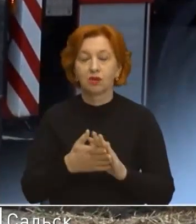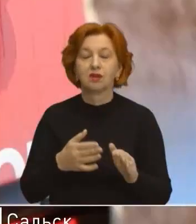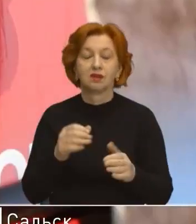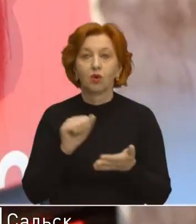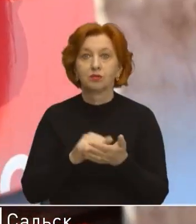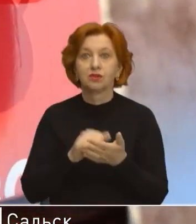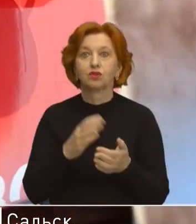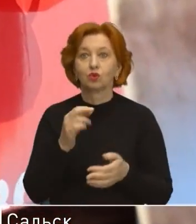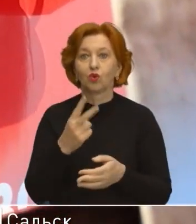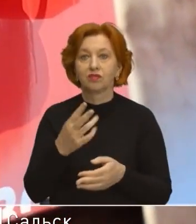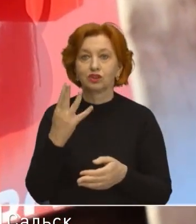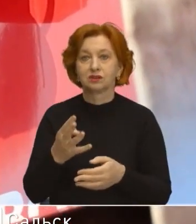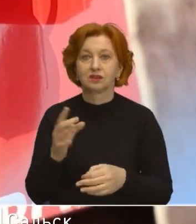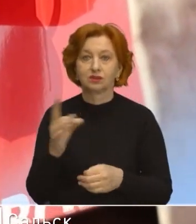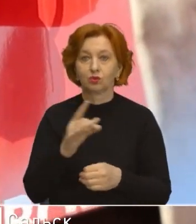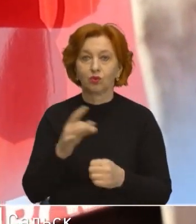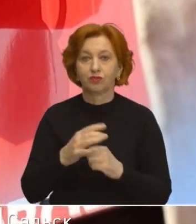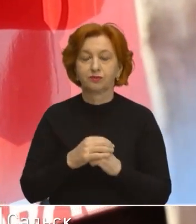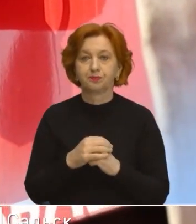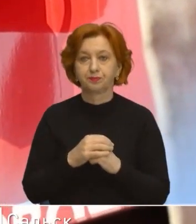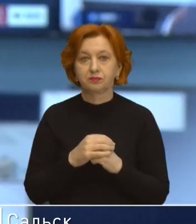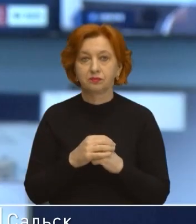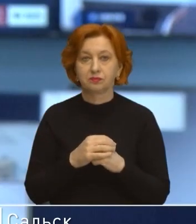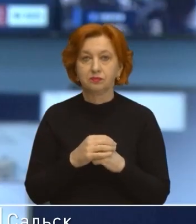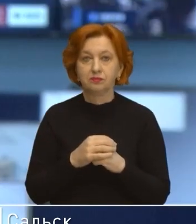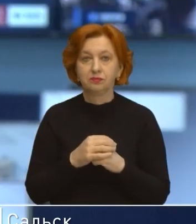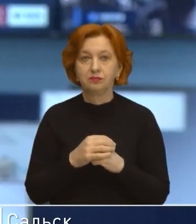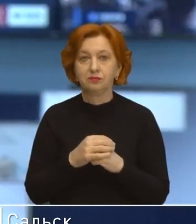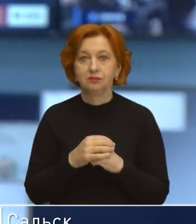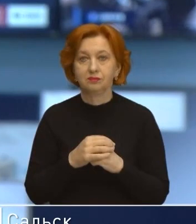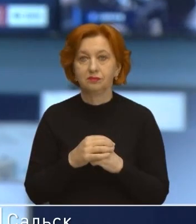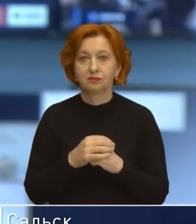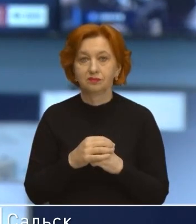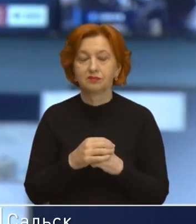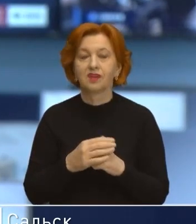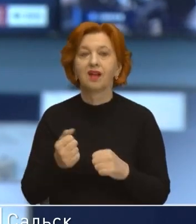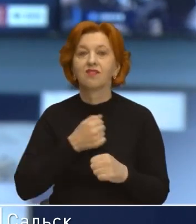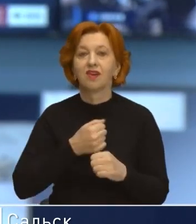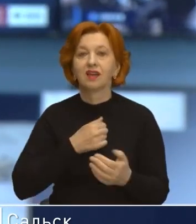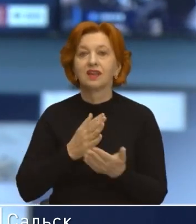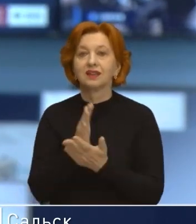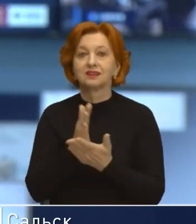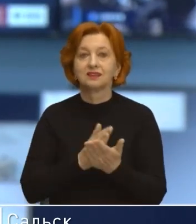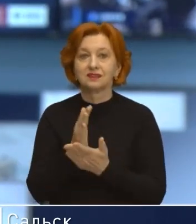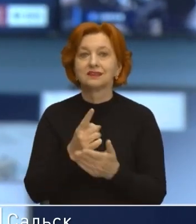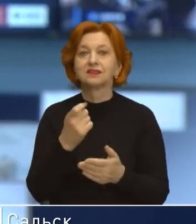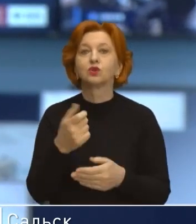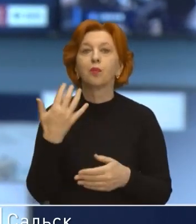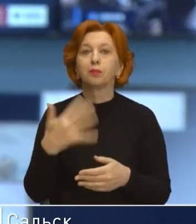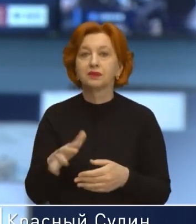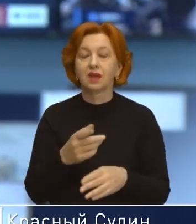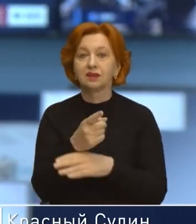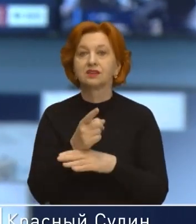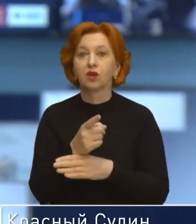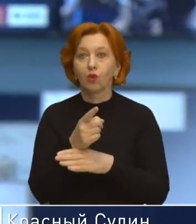Высоцкая, Дмитрий Дерещук, Дон-24, Ростов-на-Дону. Военнослужащие 150-й мотострелковой